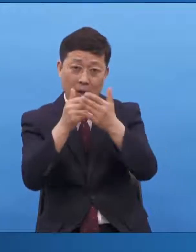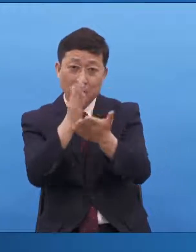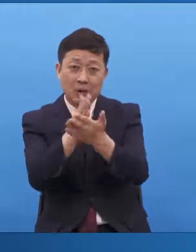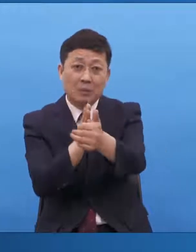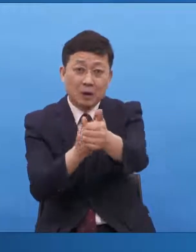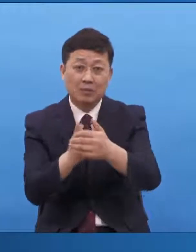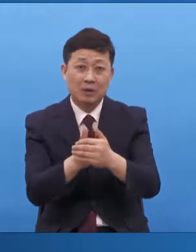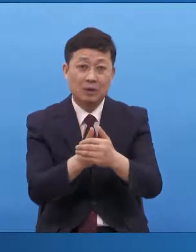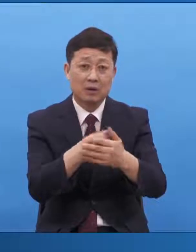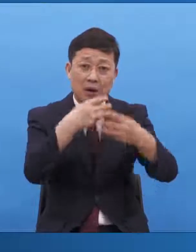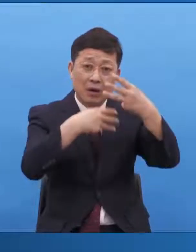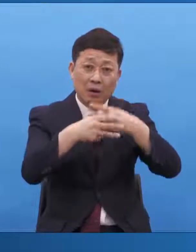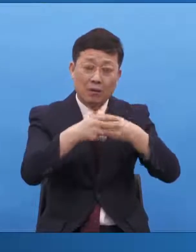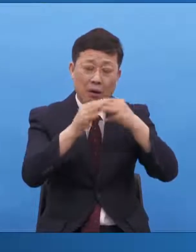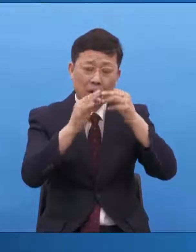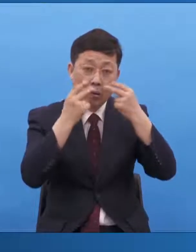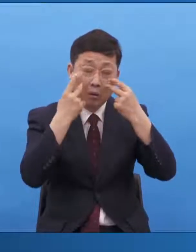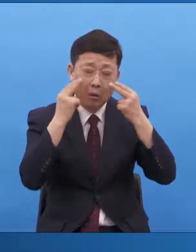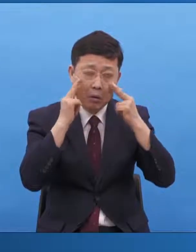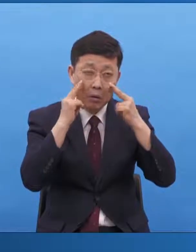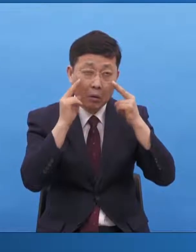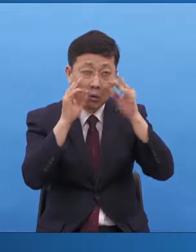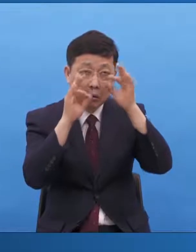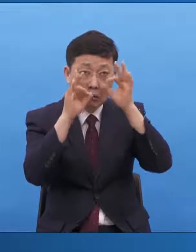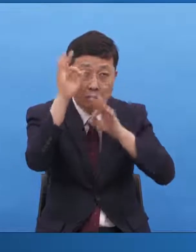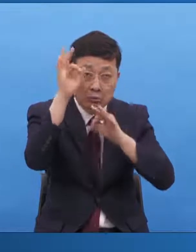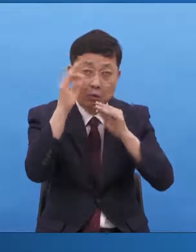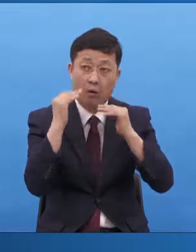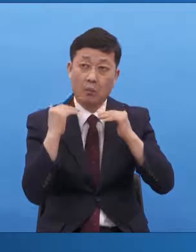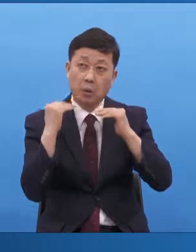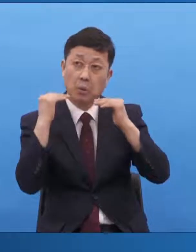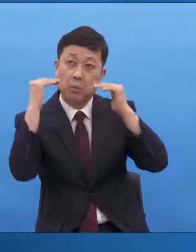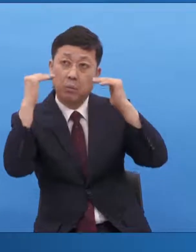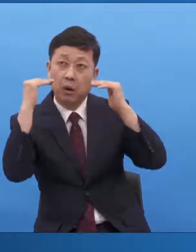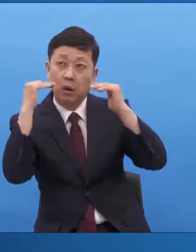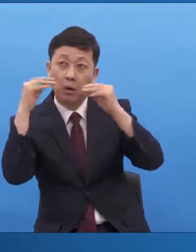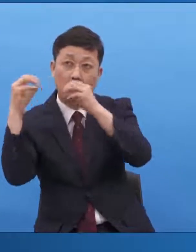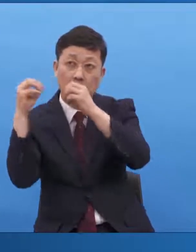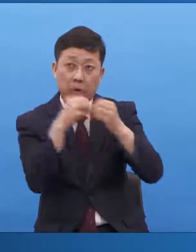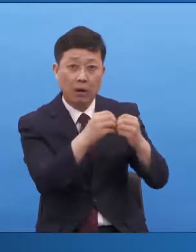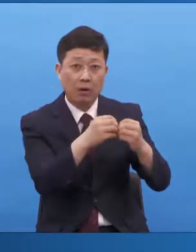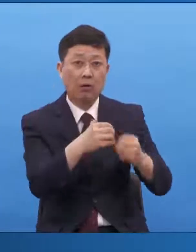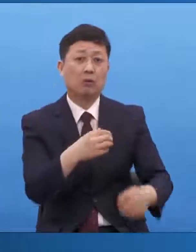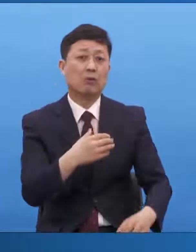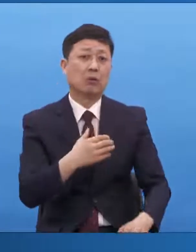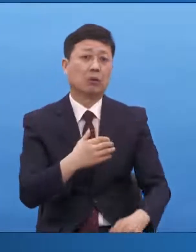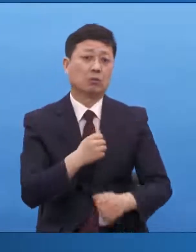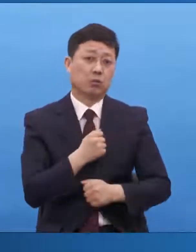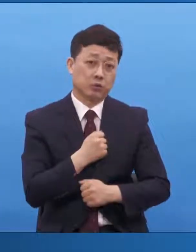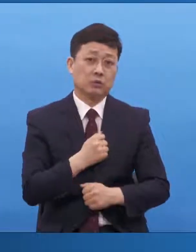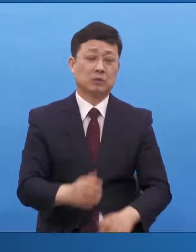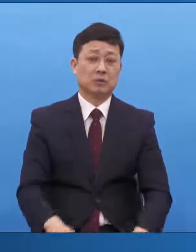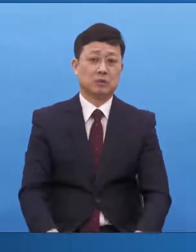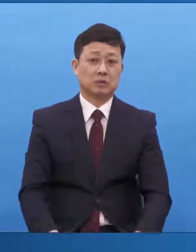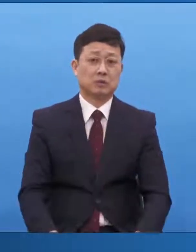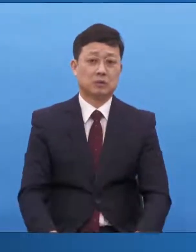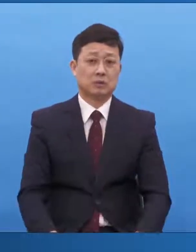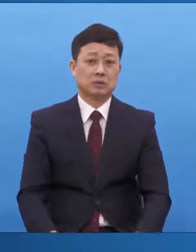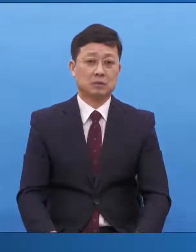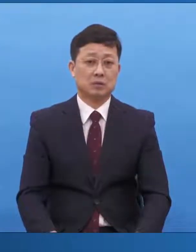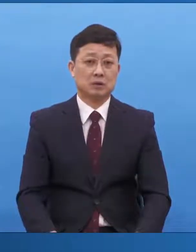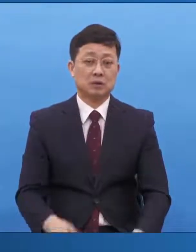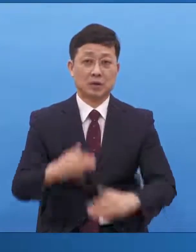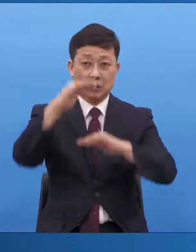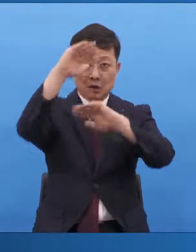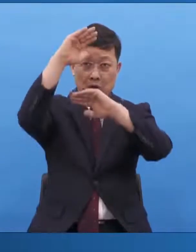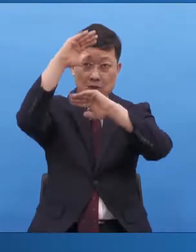여러분 어른님 그래 됐고요. And so remnants don't be deceived. If you're not 알겠죠? careful, you can become that kind of adult too. 이거는 중요한데 중요한 게 아니라 이거는 응답받는 포럼이요. That